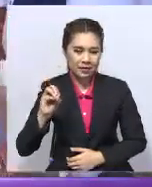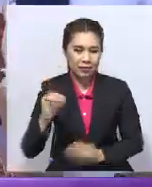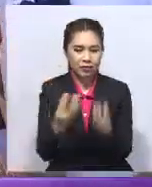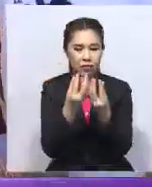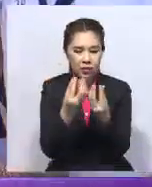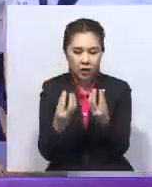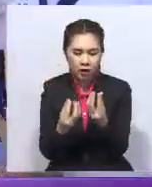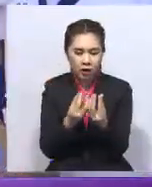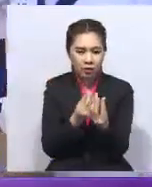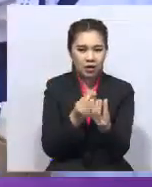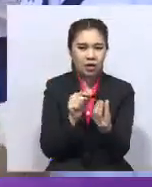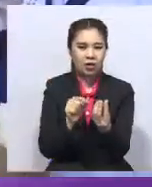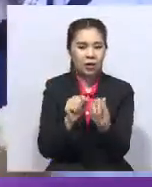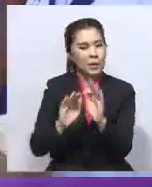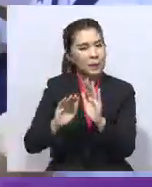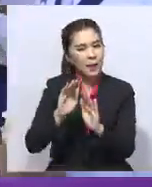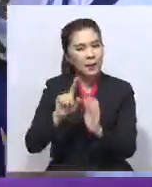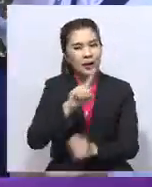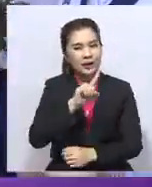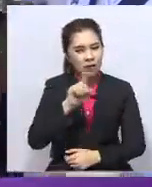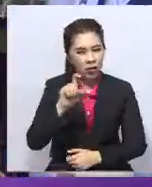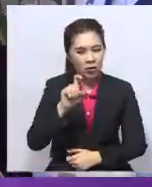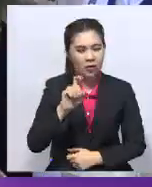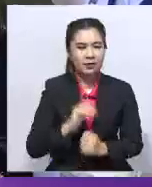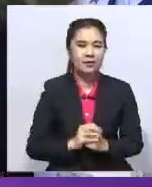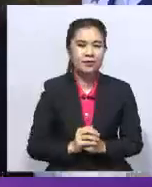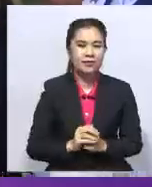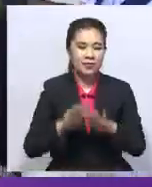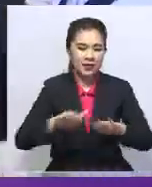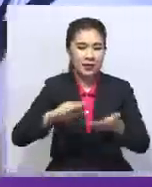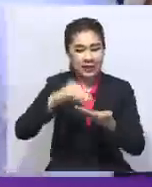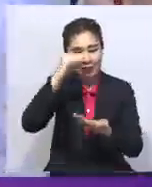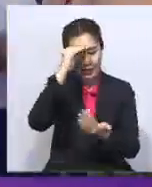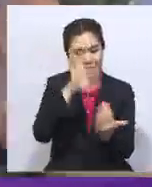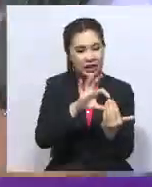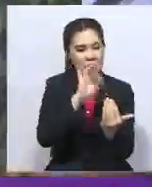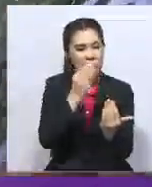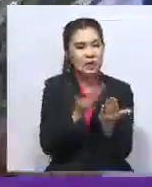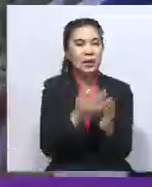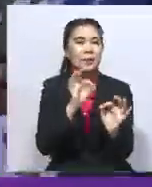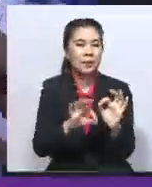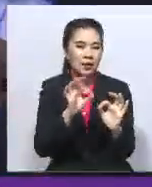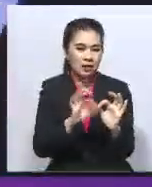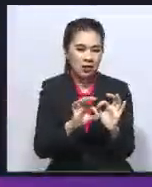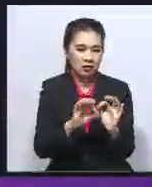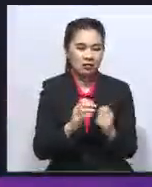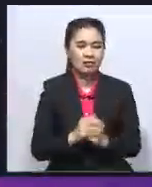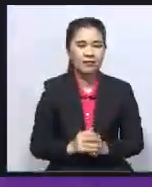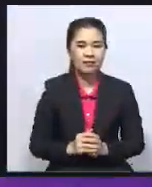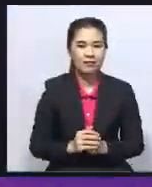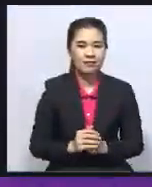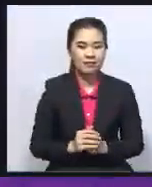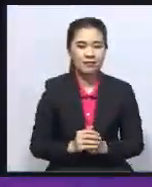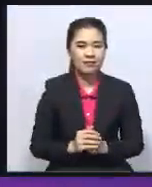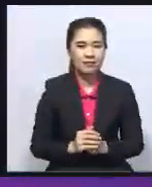ะเป็นช่อก็จะตกแล้วเนี่ยช่อละประมาณ100บาทซึ่งนักเรียนก็จะเลือกที่ราคาไม่แพงนะครับเพราะว่าไม่อยากใช้เงินผู้ปกคร